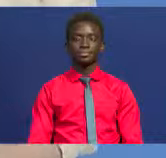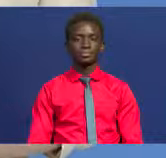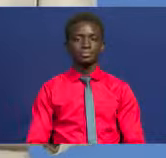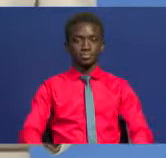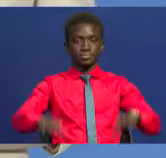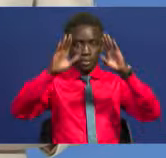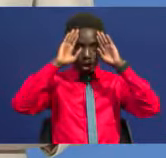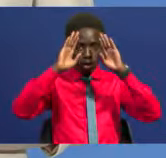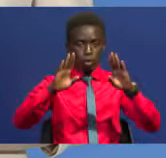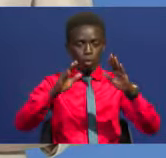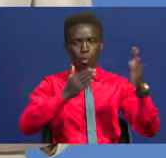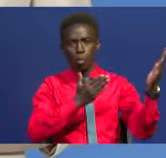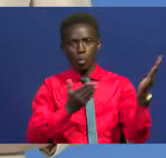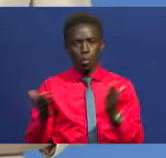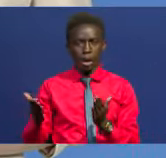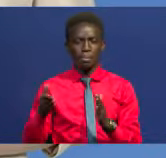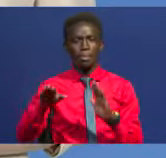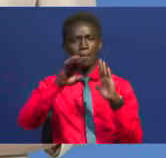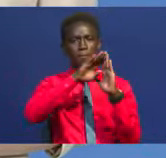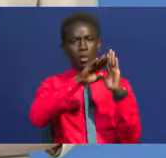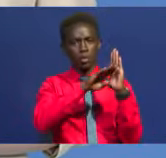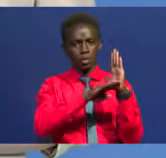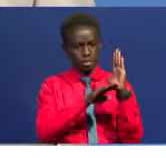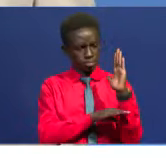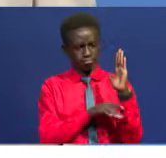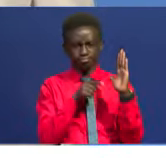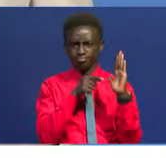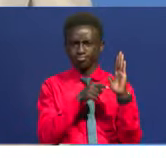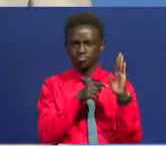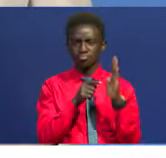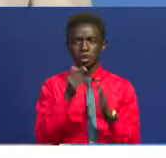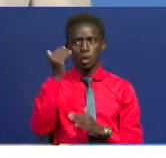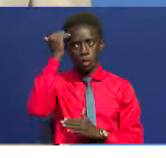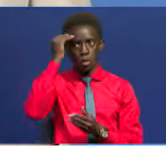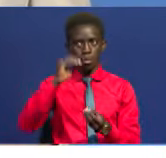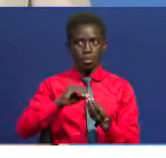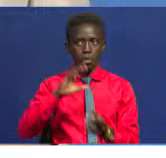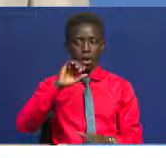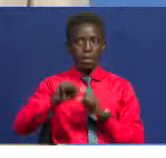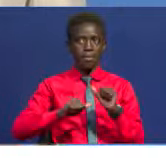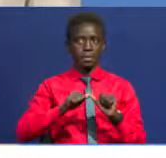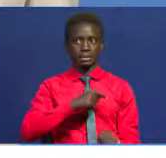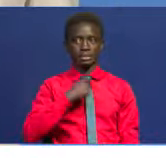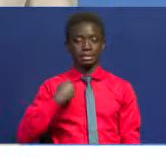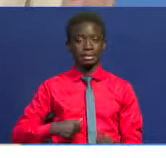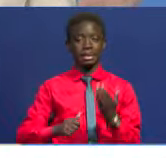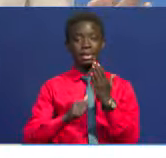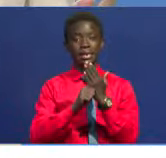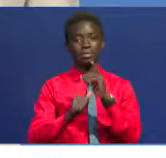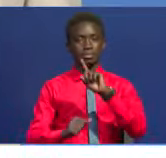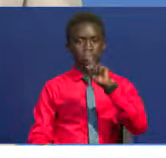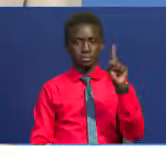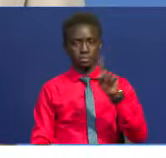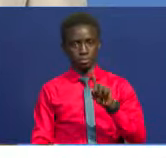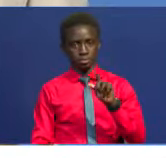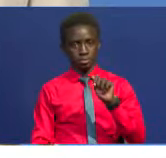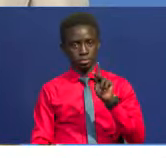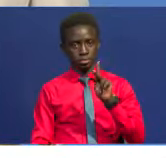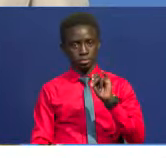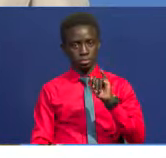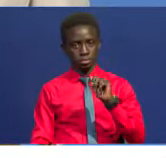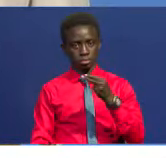Mambo na karibu katika kipindi cha Ifahamu China. Mimi ni Zakia Peng. Wanafunzi wa eneo